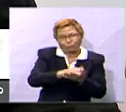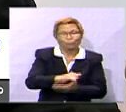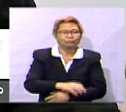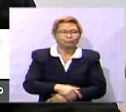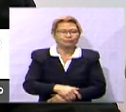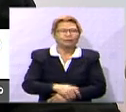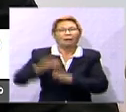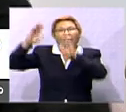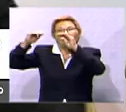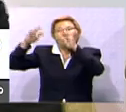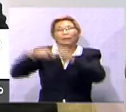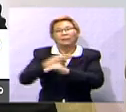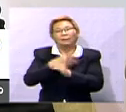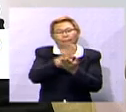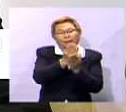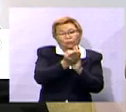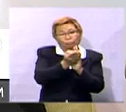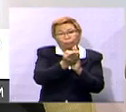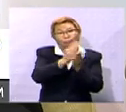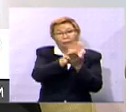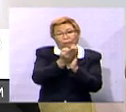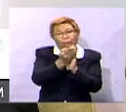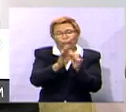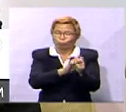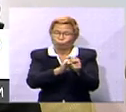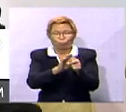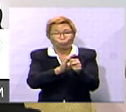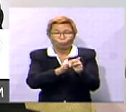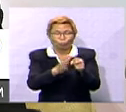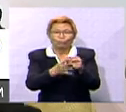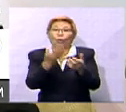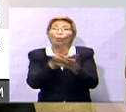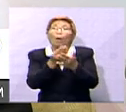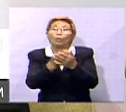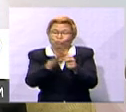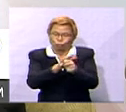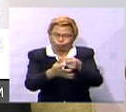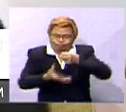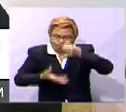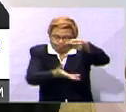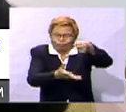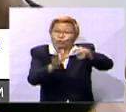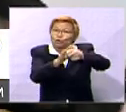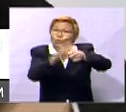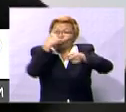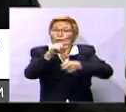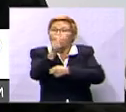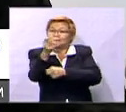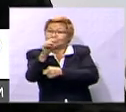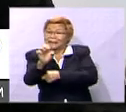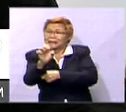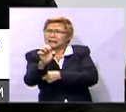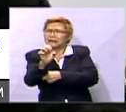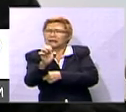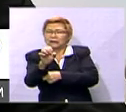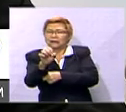dan harapan kita bajet yang secukupnya diberikan untuk memastikan SME yang berjumlah